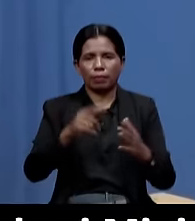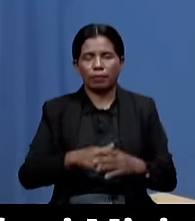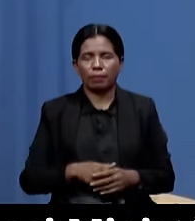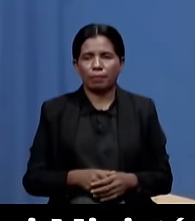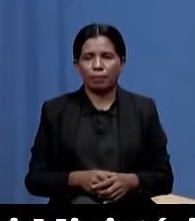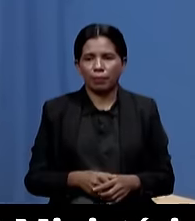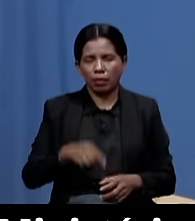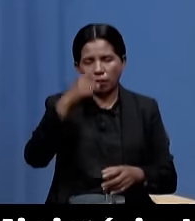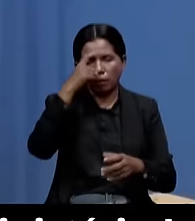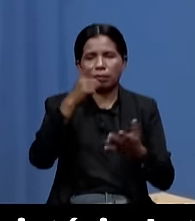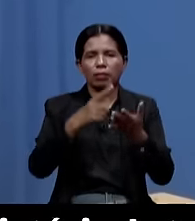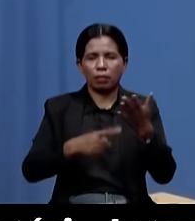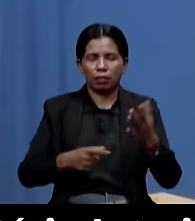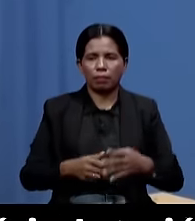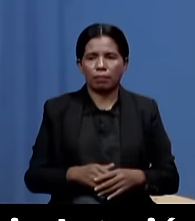Tama sa,